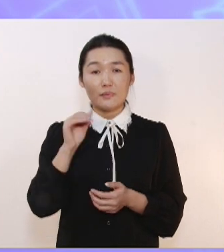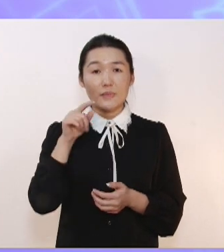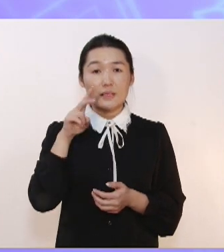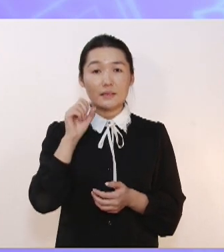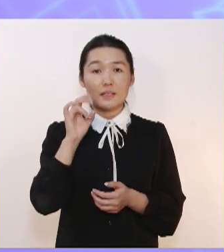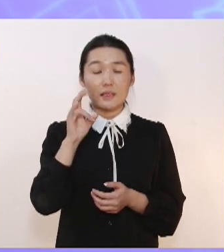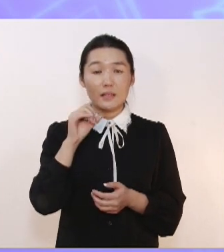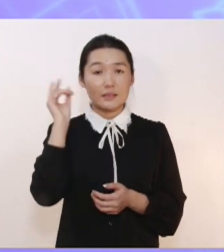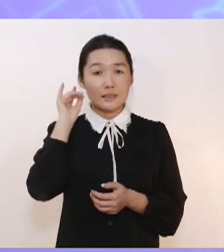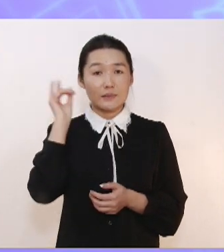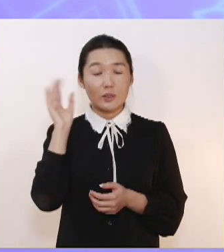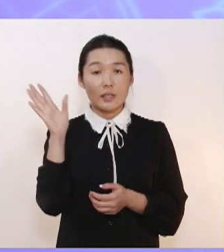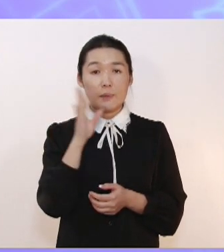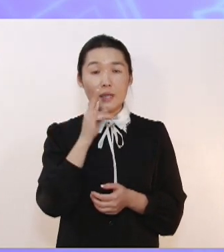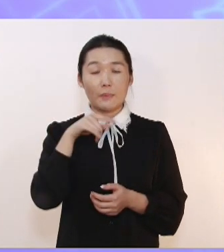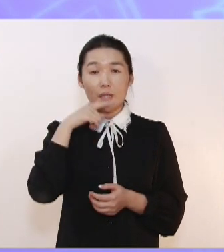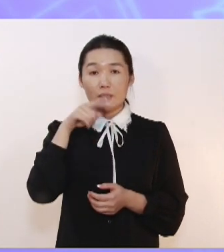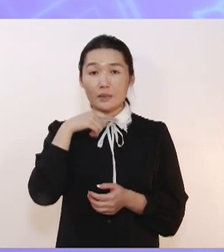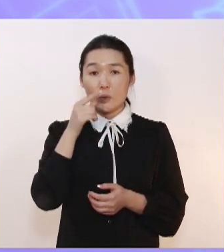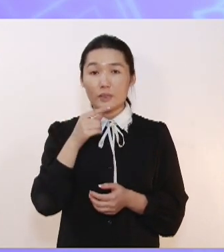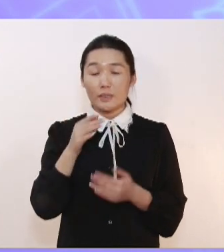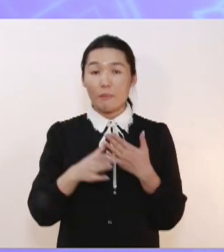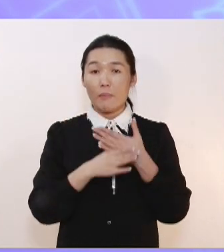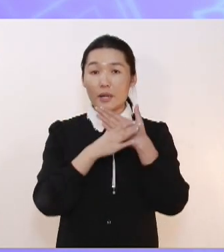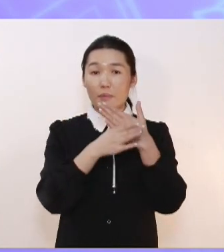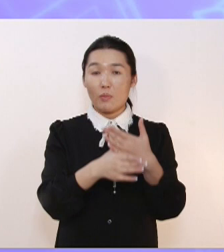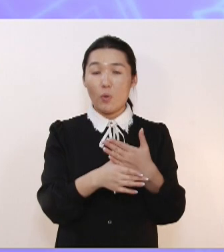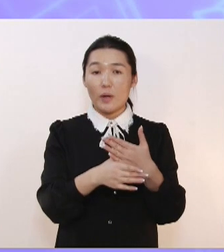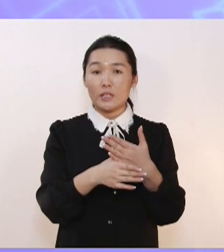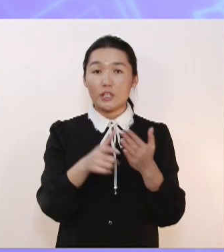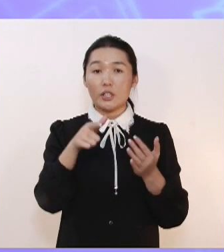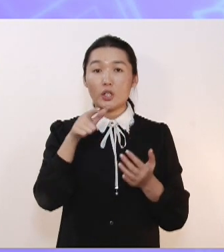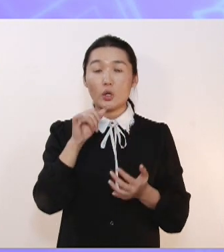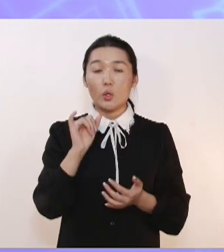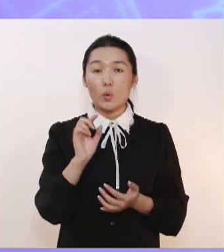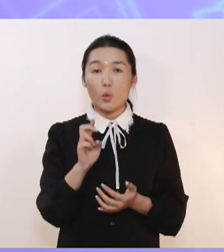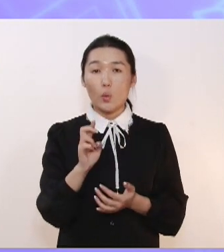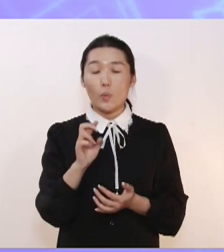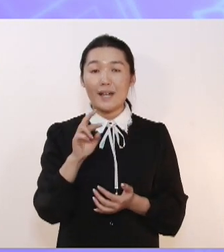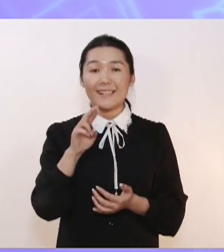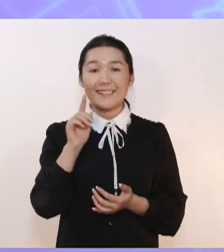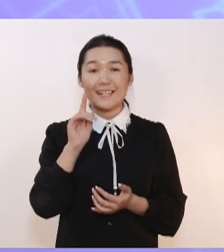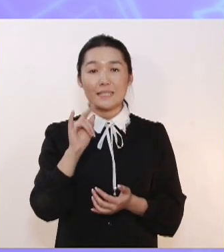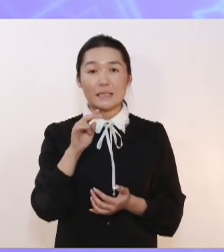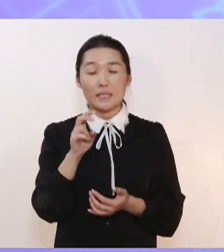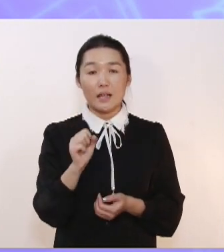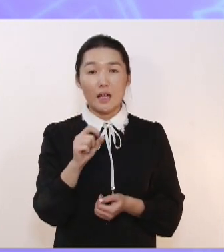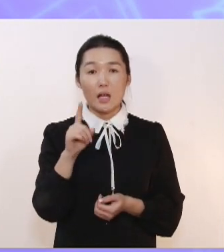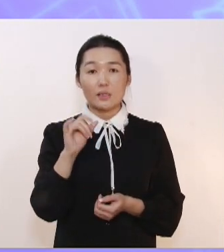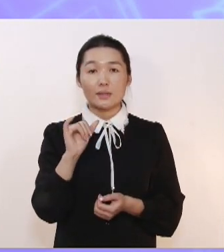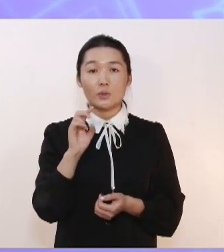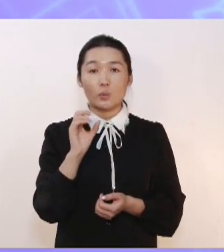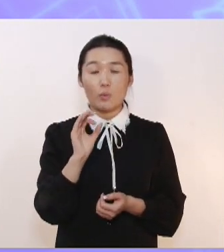Согласные звуки мы произносим при помощи губ, языка,